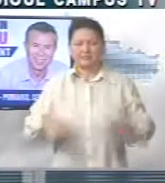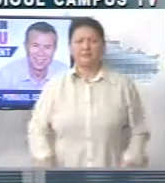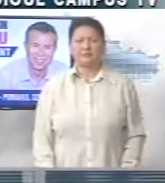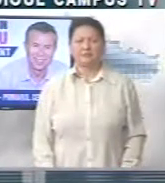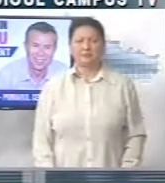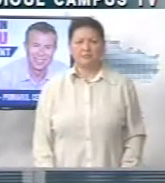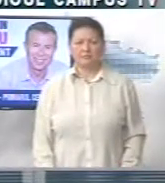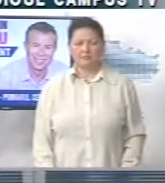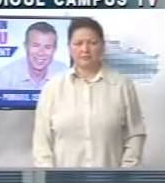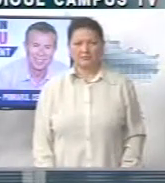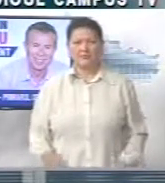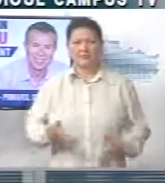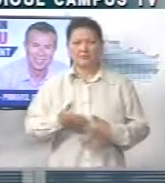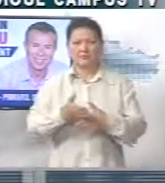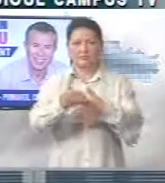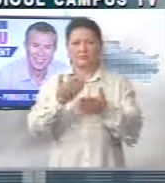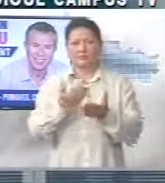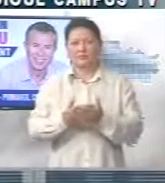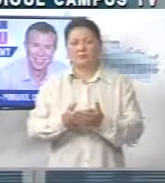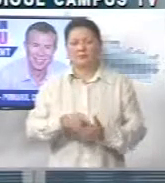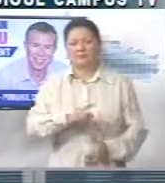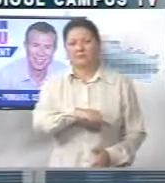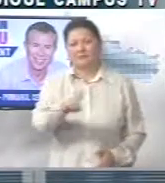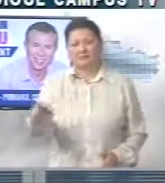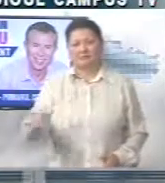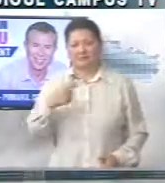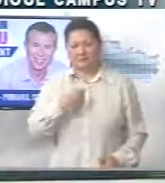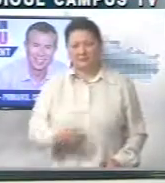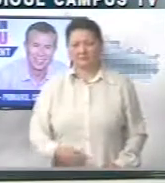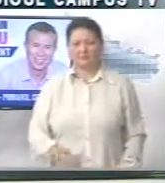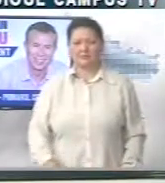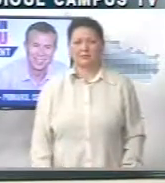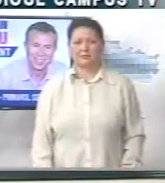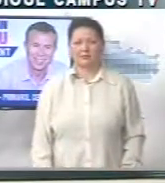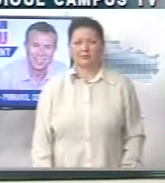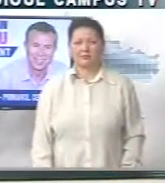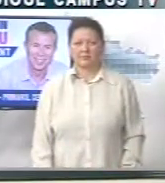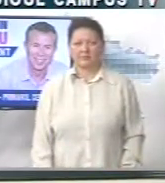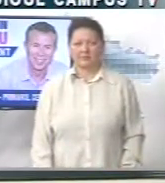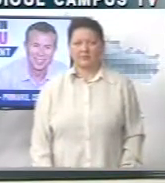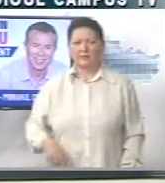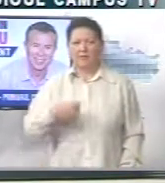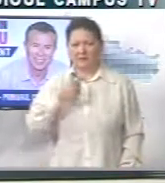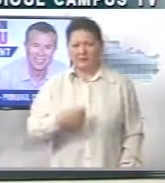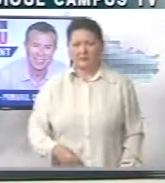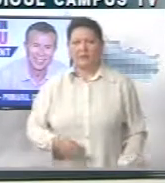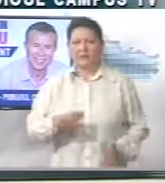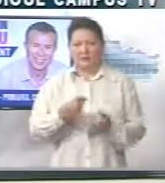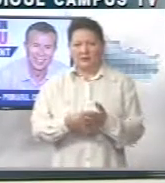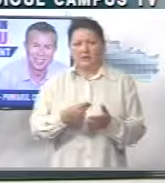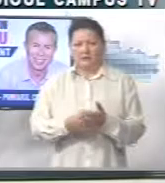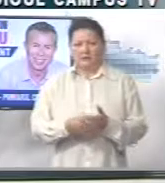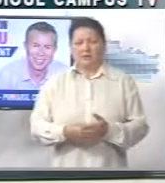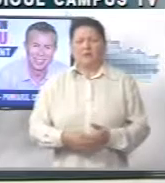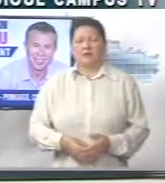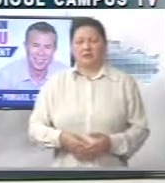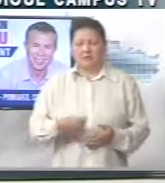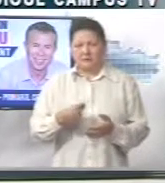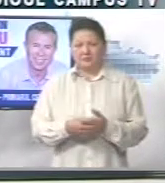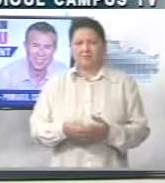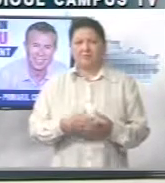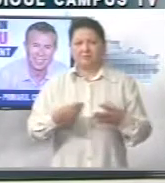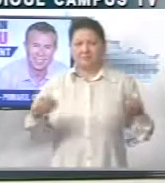ajutor pentru aceste persoane și în această zonă. Și la alt aspect, aceste persoane cheltuie oricum sume uriașe pentru medicamente.